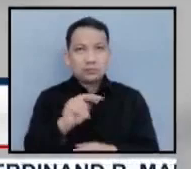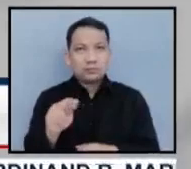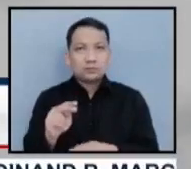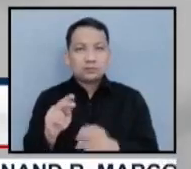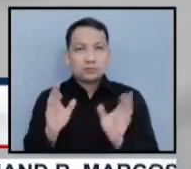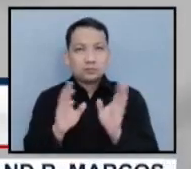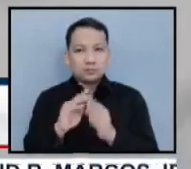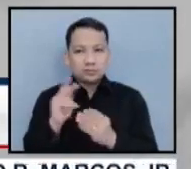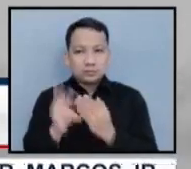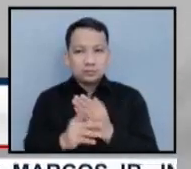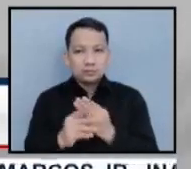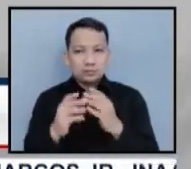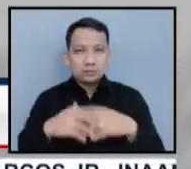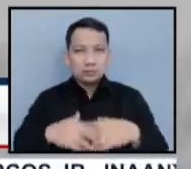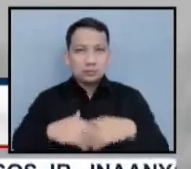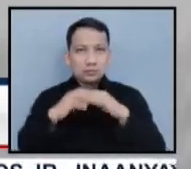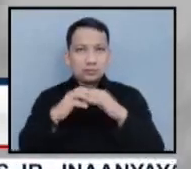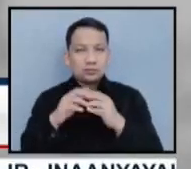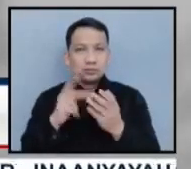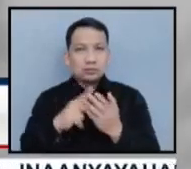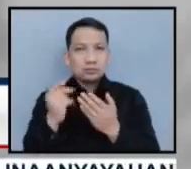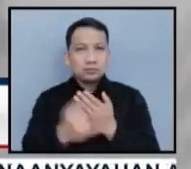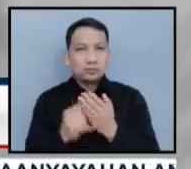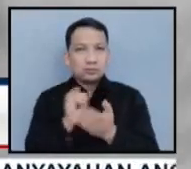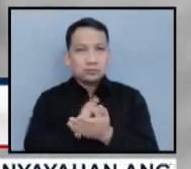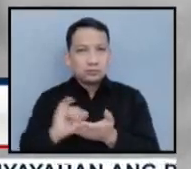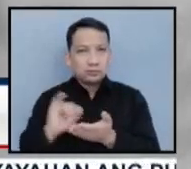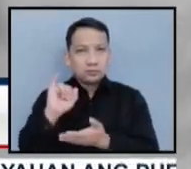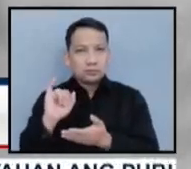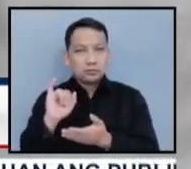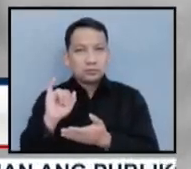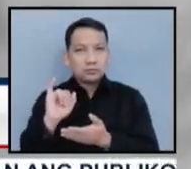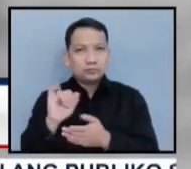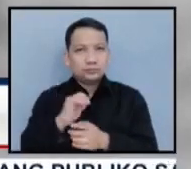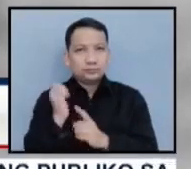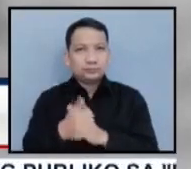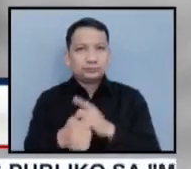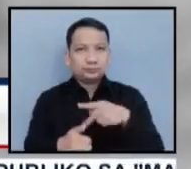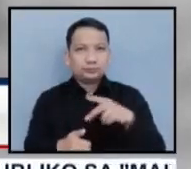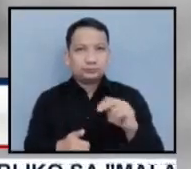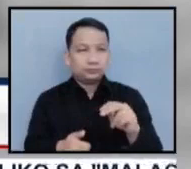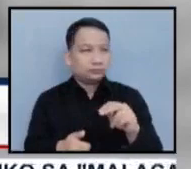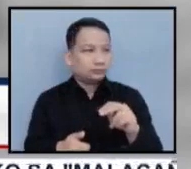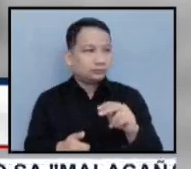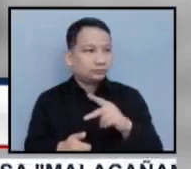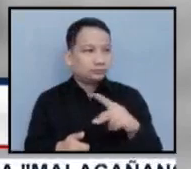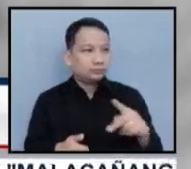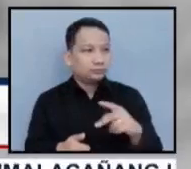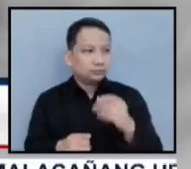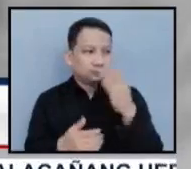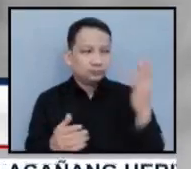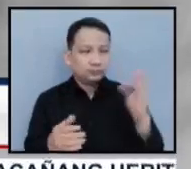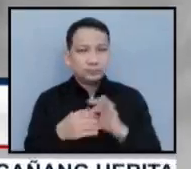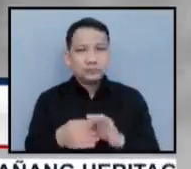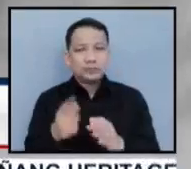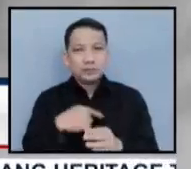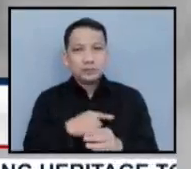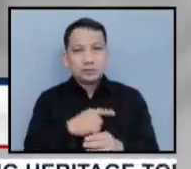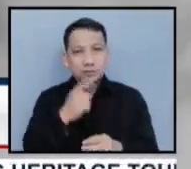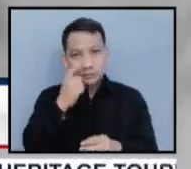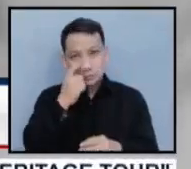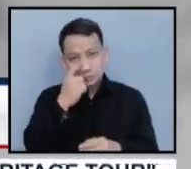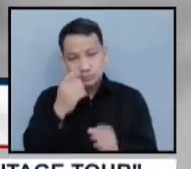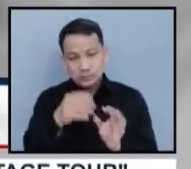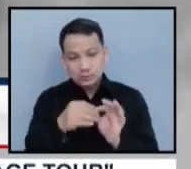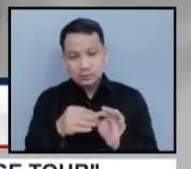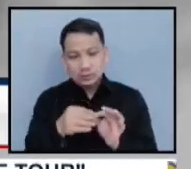at pagbuo ng patakaran at institutional environment para sa PPP. Bubuhin ang PPP Governing Board ng Socio-Economic Planning